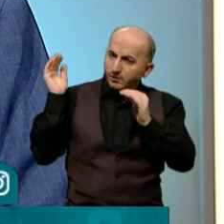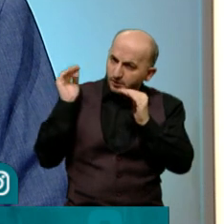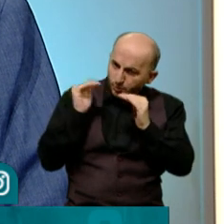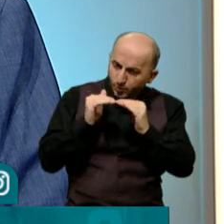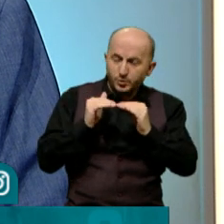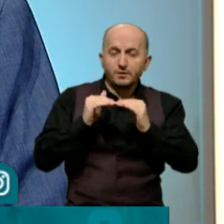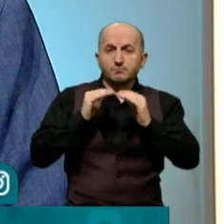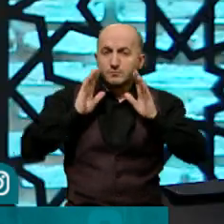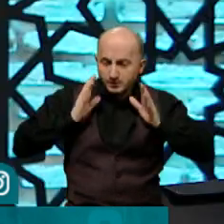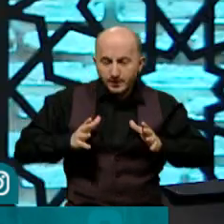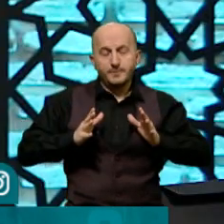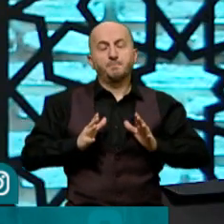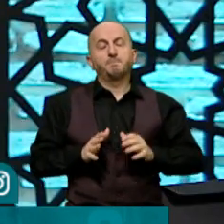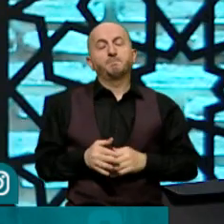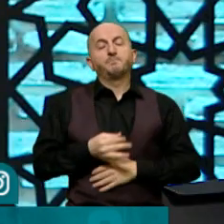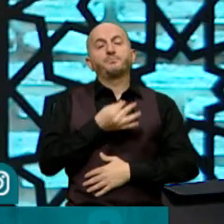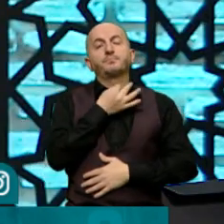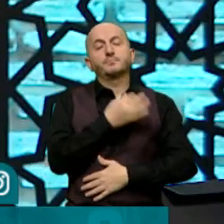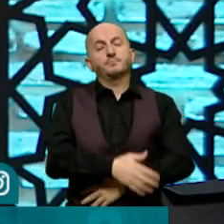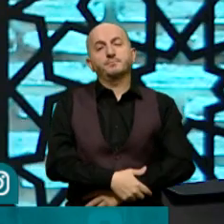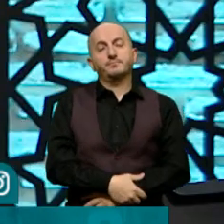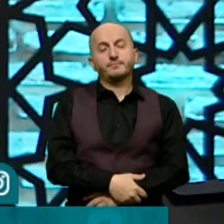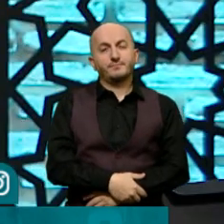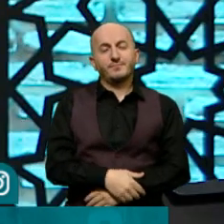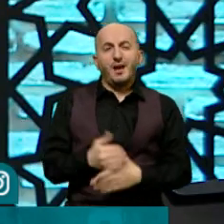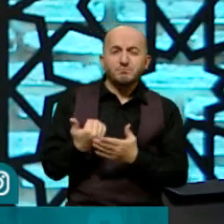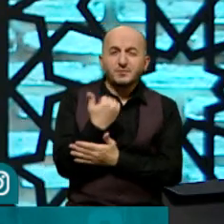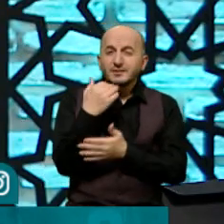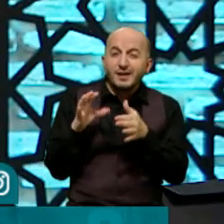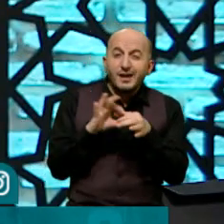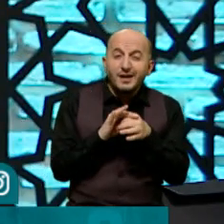kılar. Peki hocam, teşekkür ederiz. Abdestle alakalı